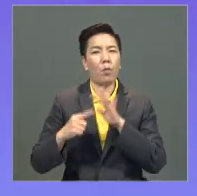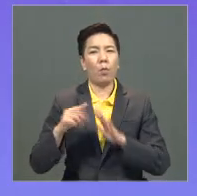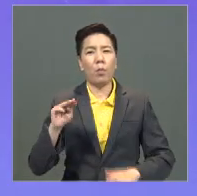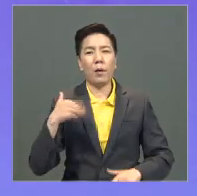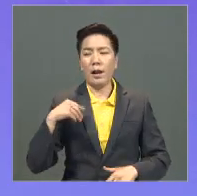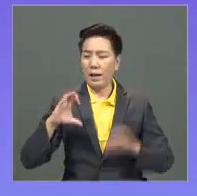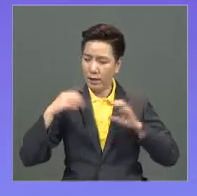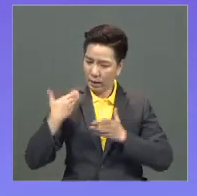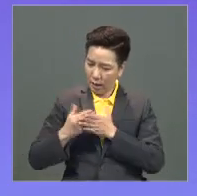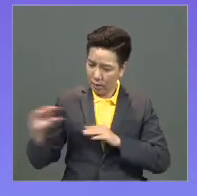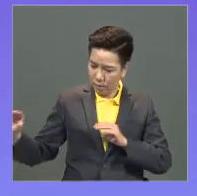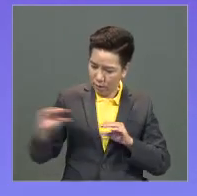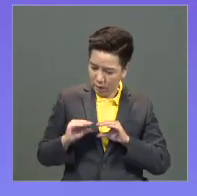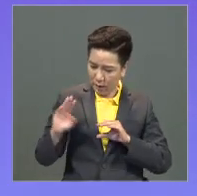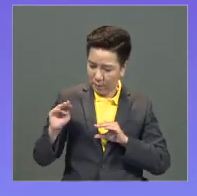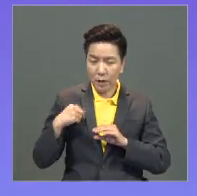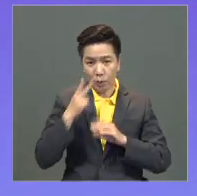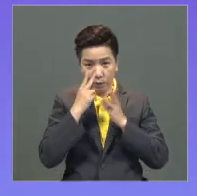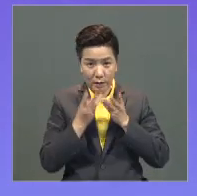แล้วทำหลักหมื่นก็ไม่มีหมดจะเล่ามึงก็บอกว่าจะไม่คุ้มเพราะว่าร้ายจะช่วย40%